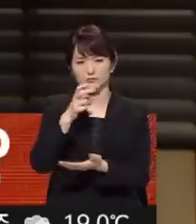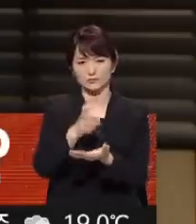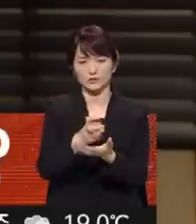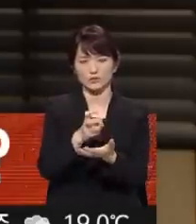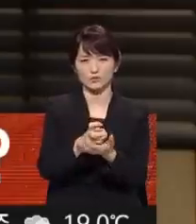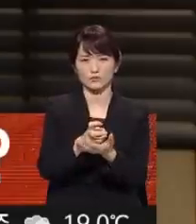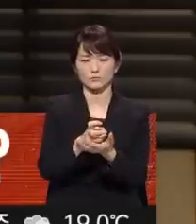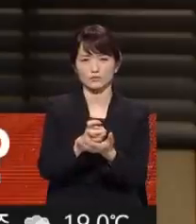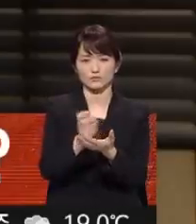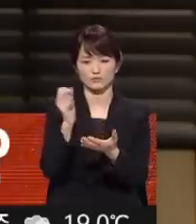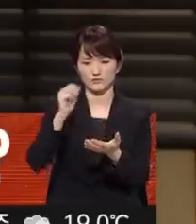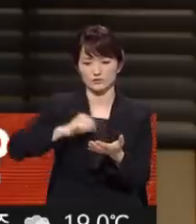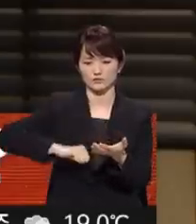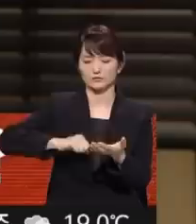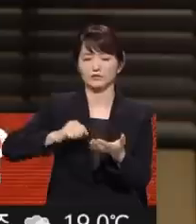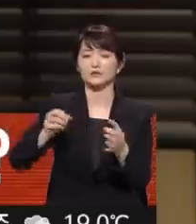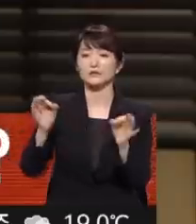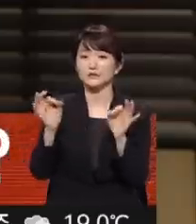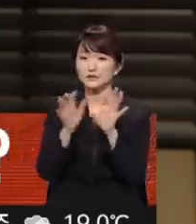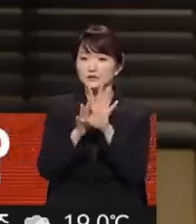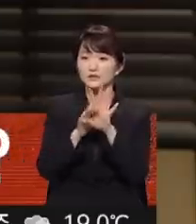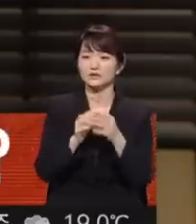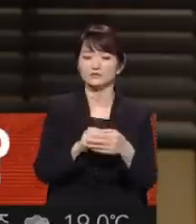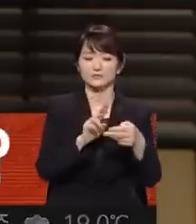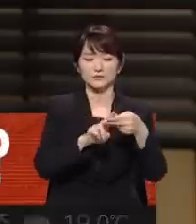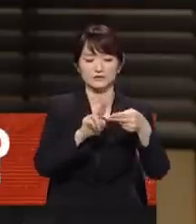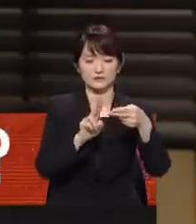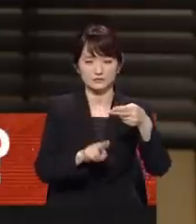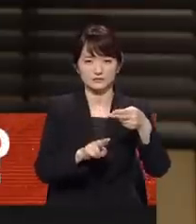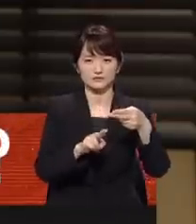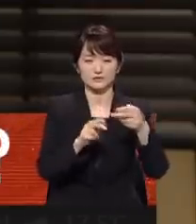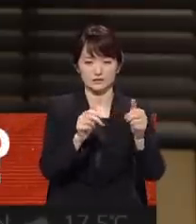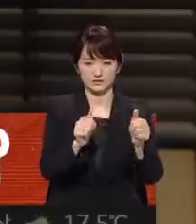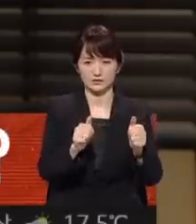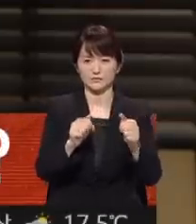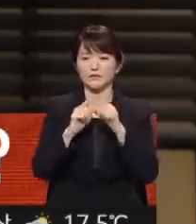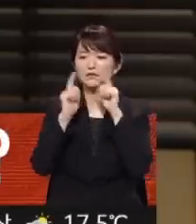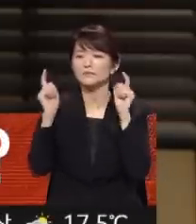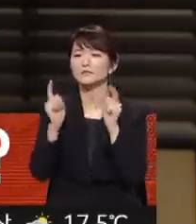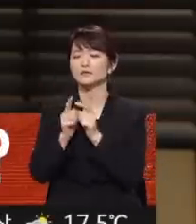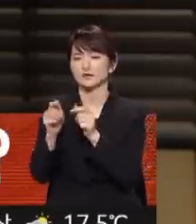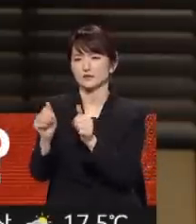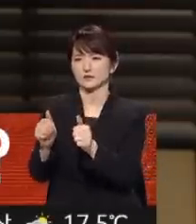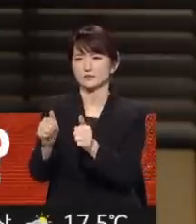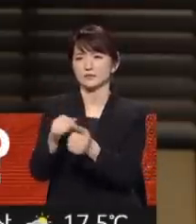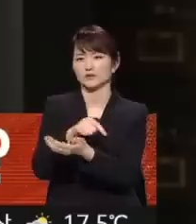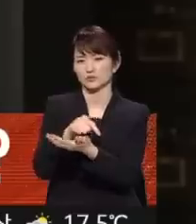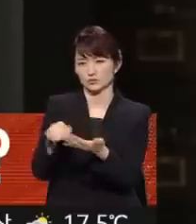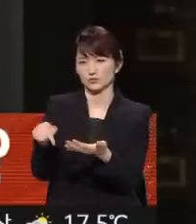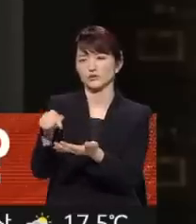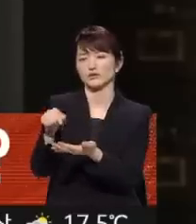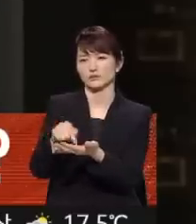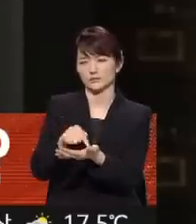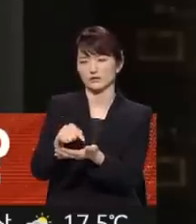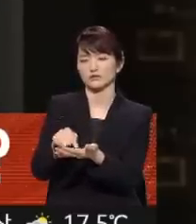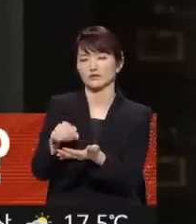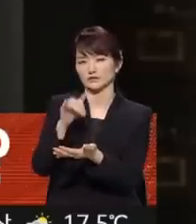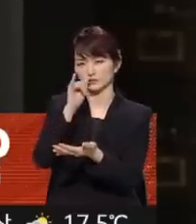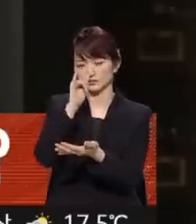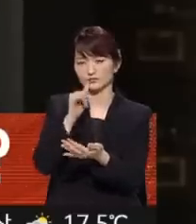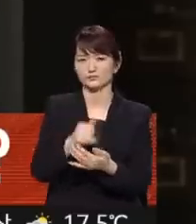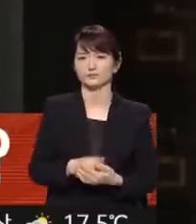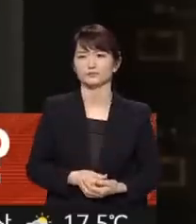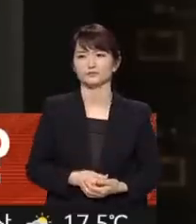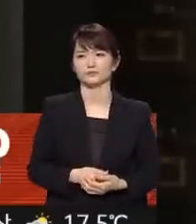일단은 형사적 책임 또 이게 또 민사적으로 손해배상 책임까지 가능성이 있는 겁니다. 아, 자 일단 우리